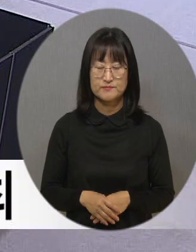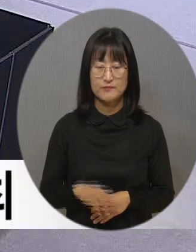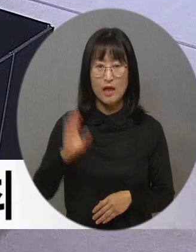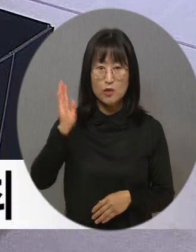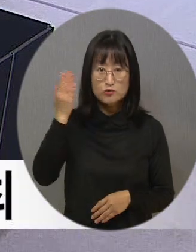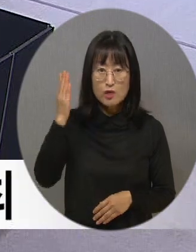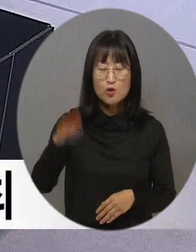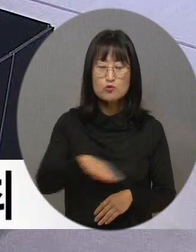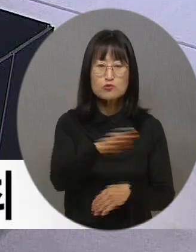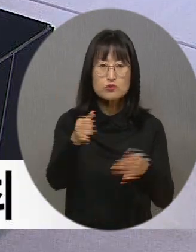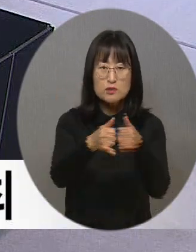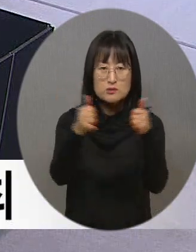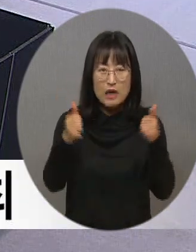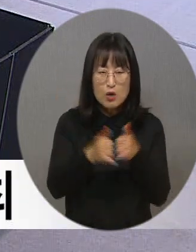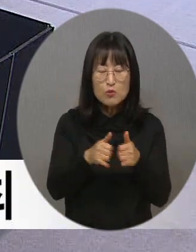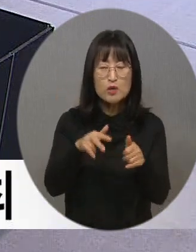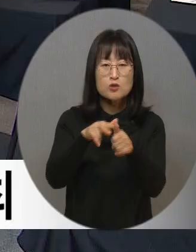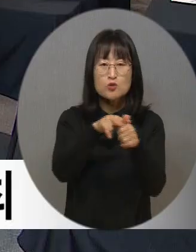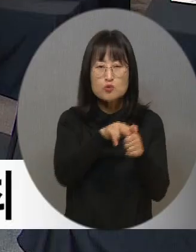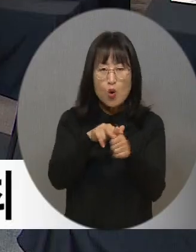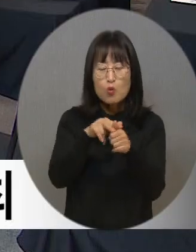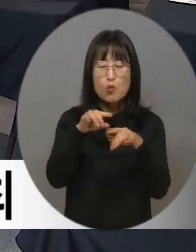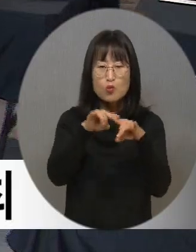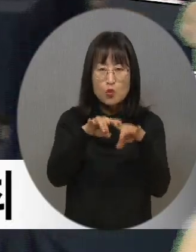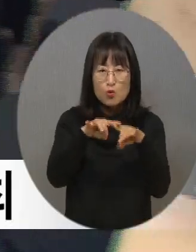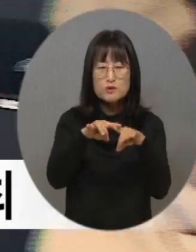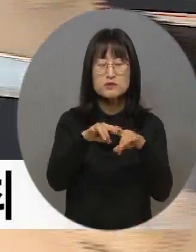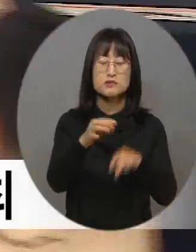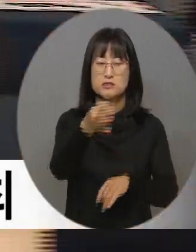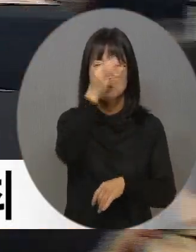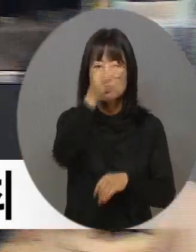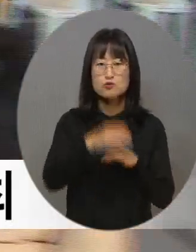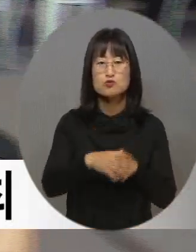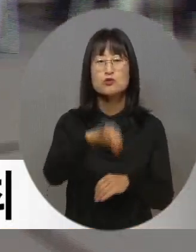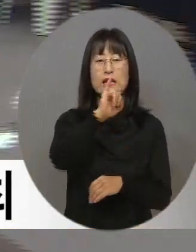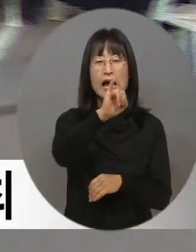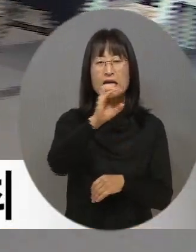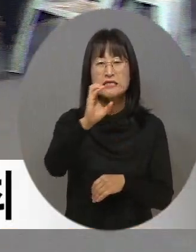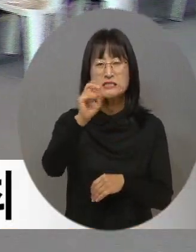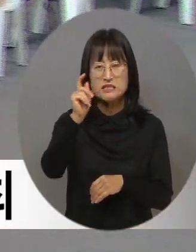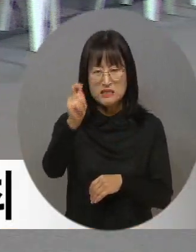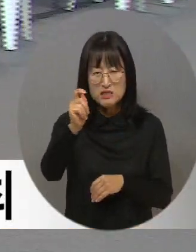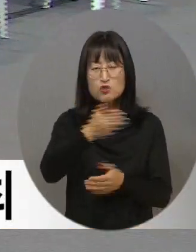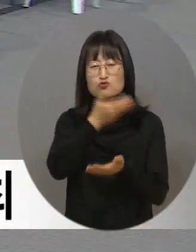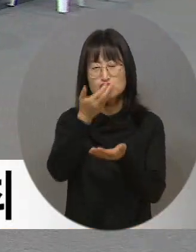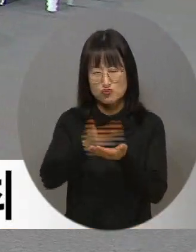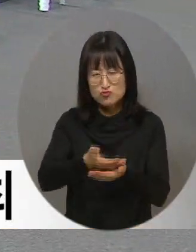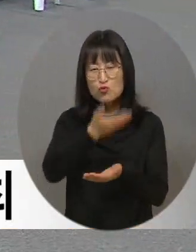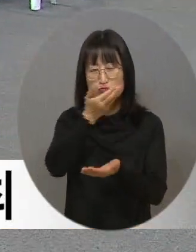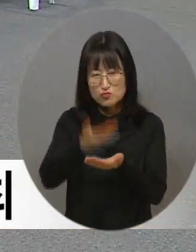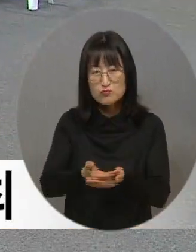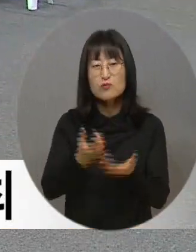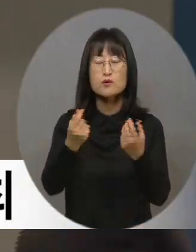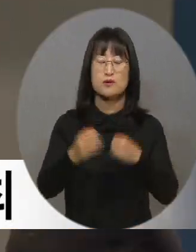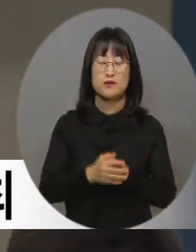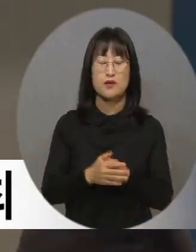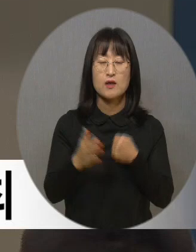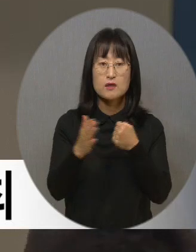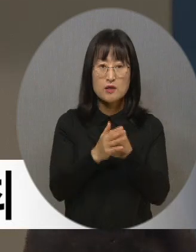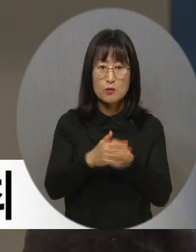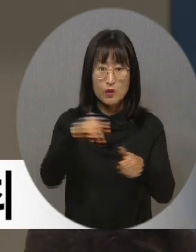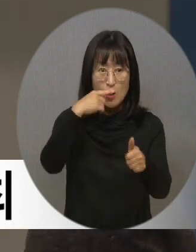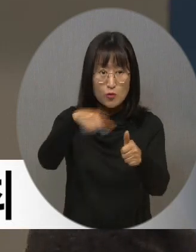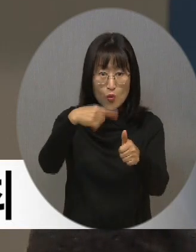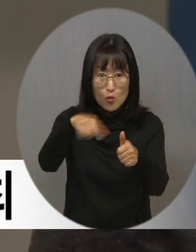최근 우리 사회에서 정보통신기술, 즉 ICT의 중요성이 강조되고 있습니다. 그 일환으로 교육